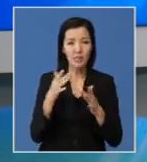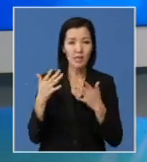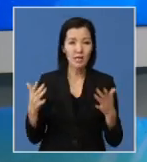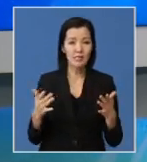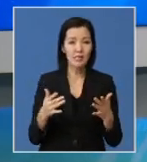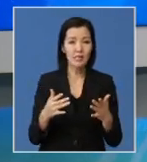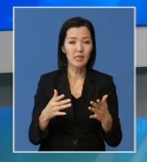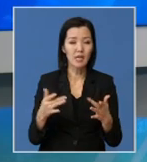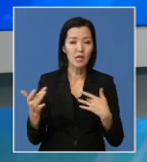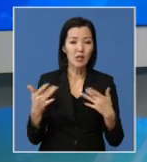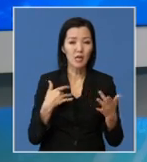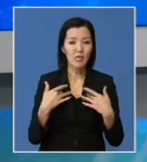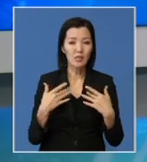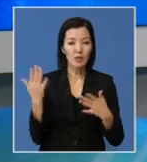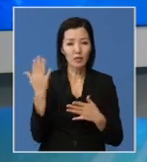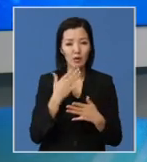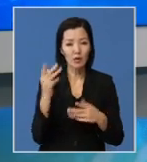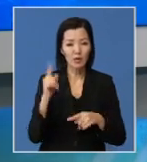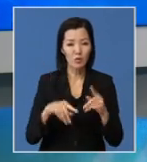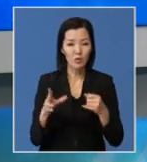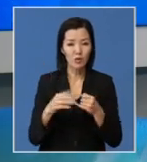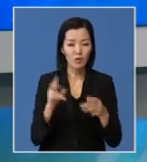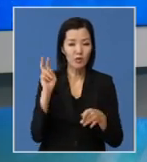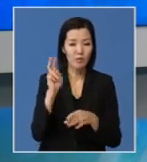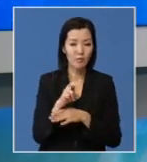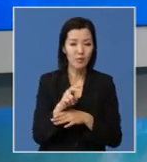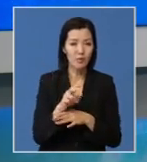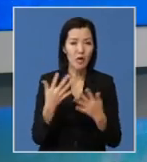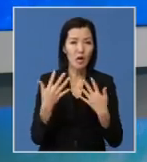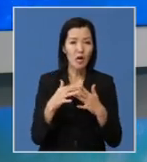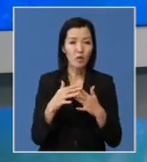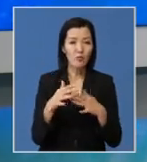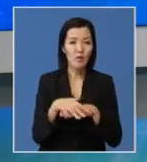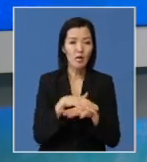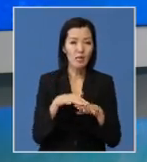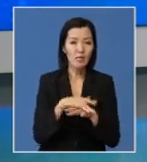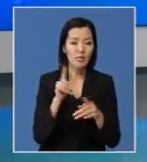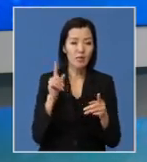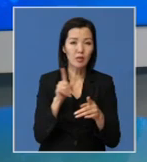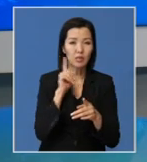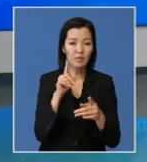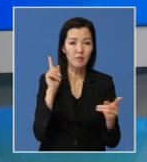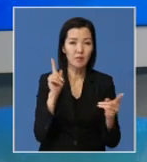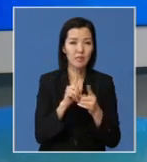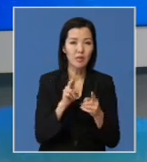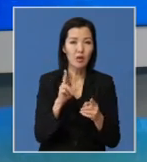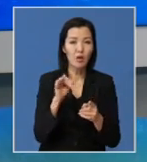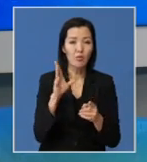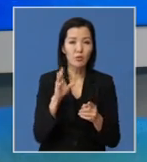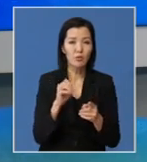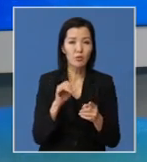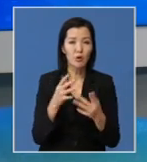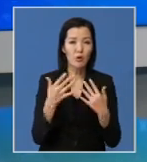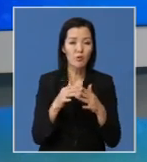образдар сомдаған тұлға осы аптада туған жеріне барды. Ауылда ағайын туыстармен қауышып, жастармен кездесті. Көксу ауданы Еңбекші Қазақ